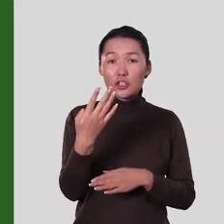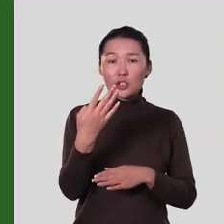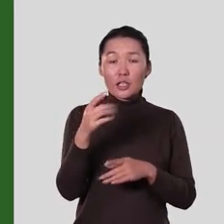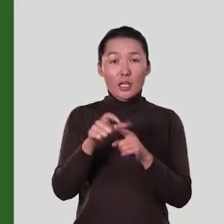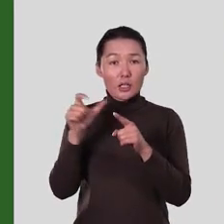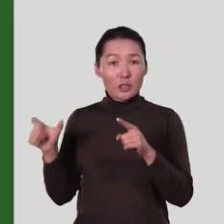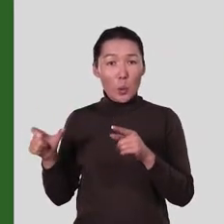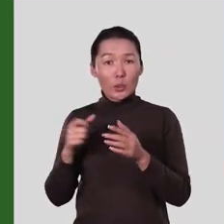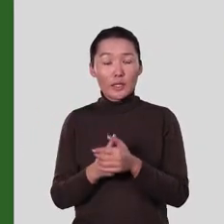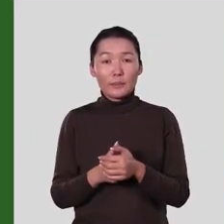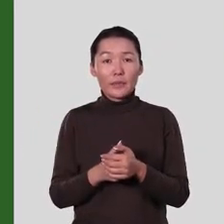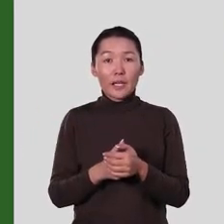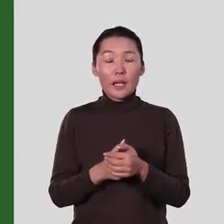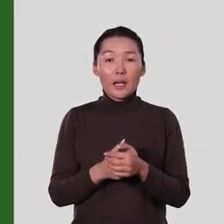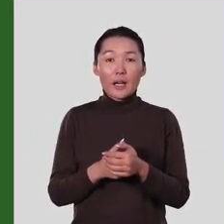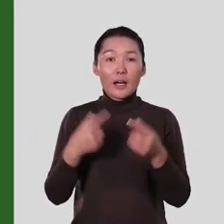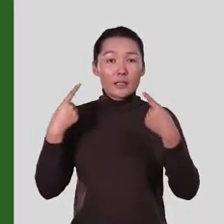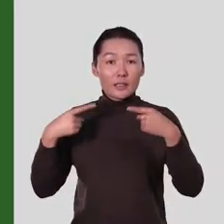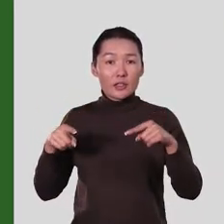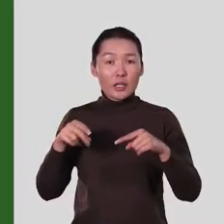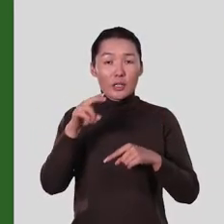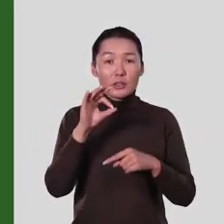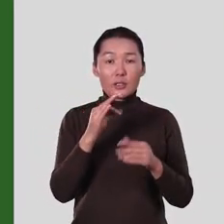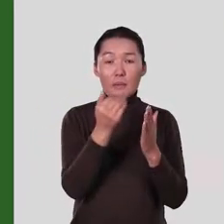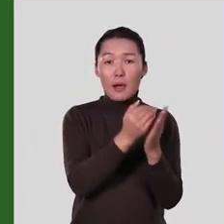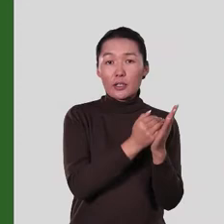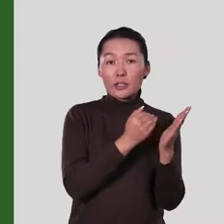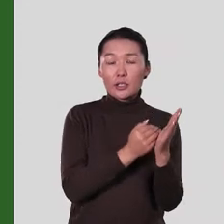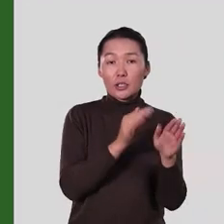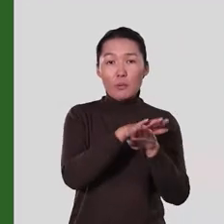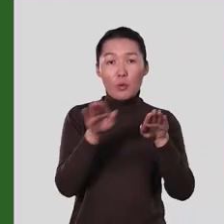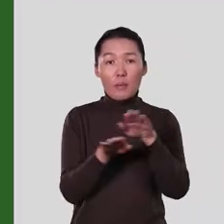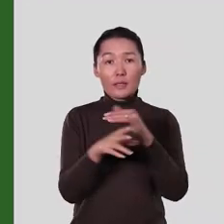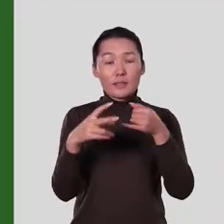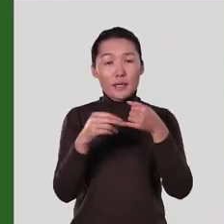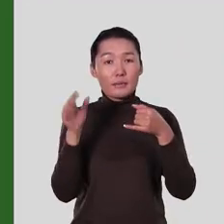зоны, различающиеся по режиму подземных вод.